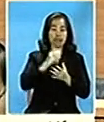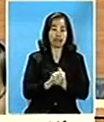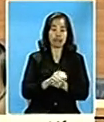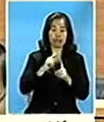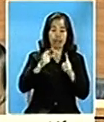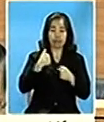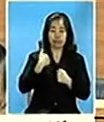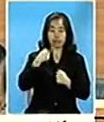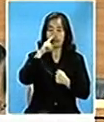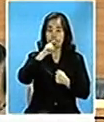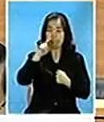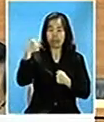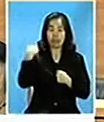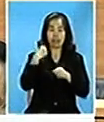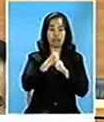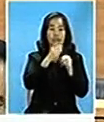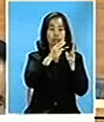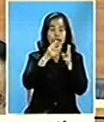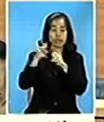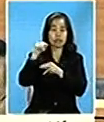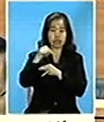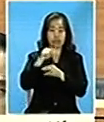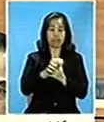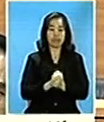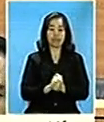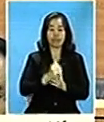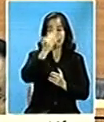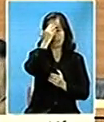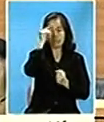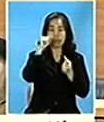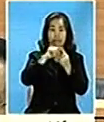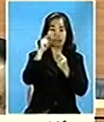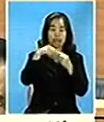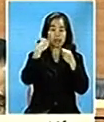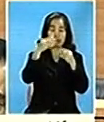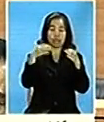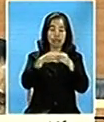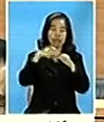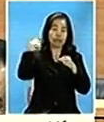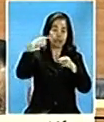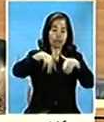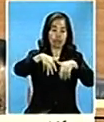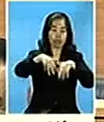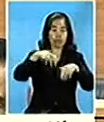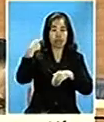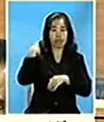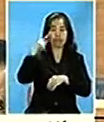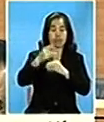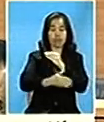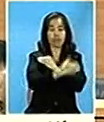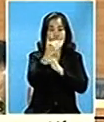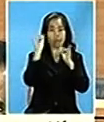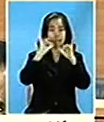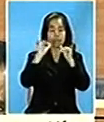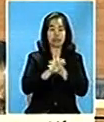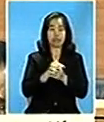ก็ต้องควรจะต้องทำอย่างนี้แหละท่านควรจะทำอย่างเงี้ยเพื่อสตรีในชนบทอีกมากมายนะคะที่ยังไม่มีโอกาส